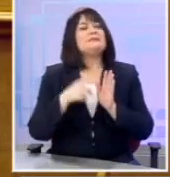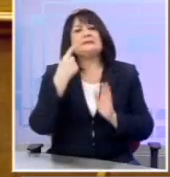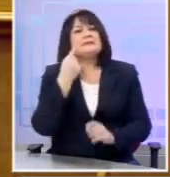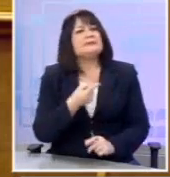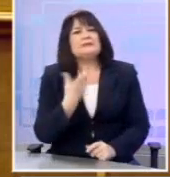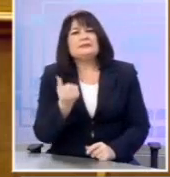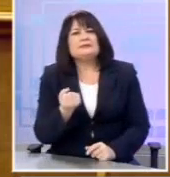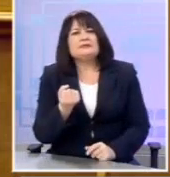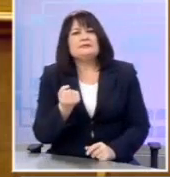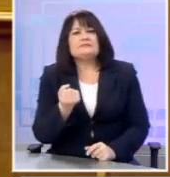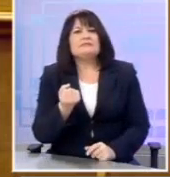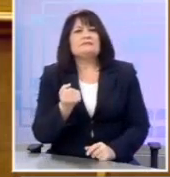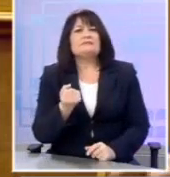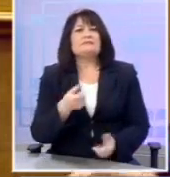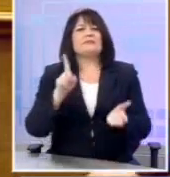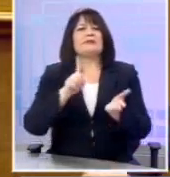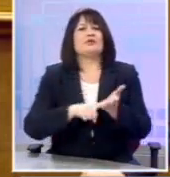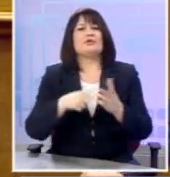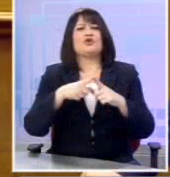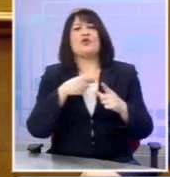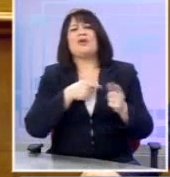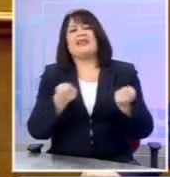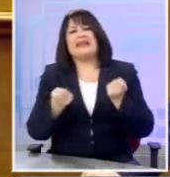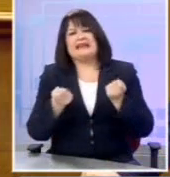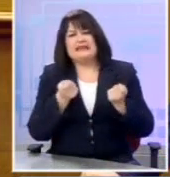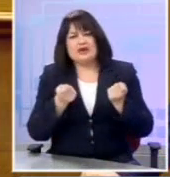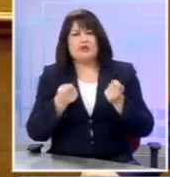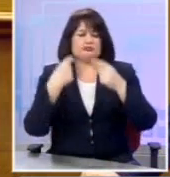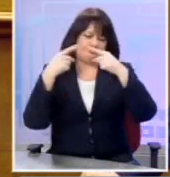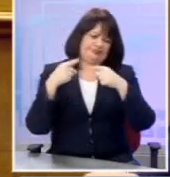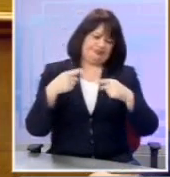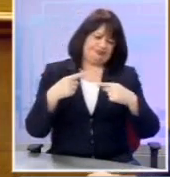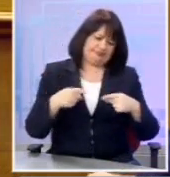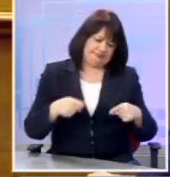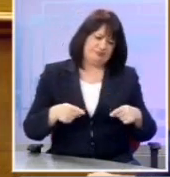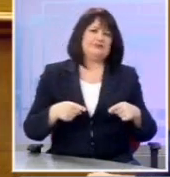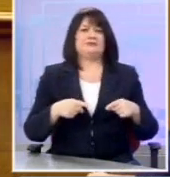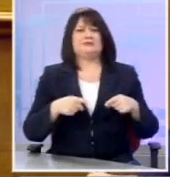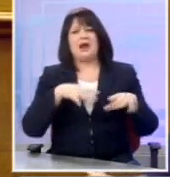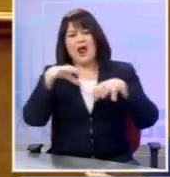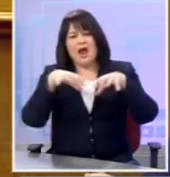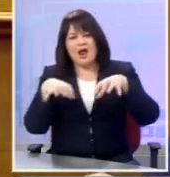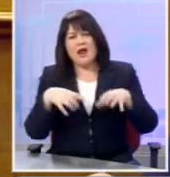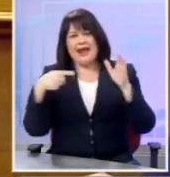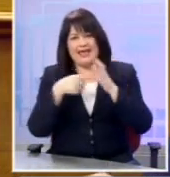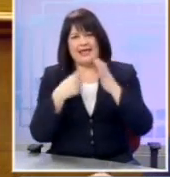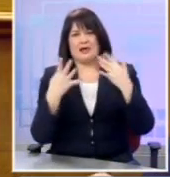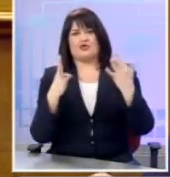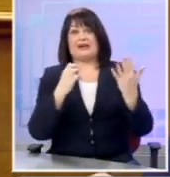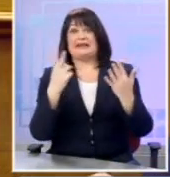χαρακτηρίζεται από εκτεταμένο νομικό και διοικητικό κατακαιρματισμό. Είναι χαρακτηριστικό ότι το 1997